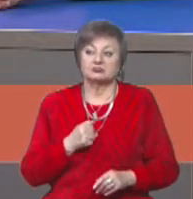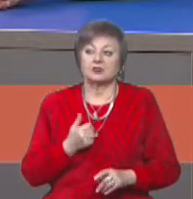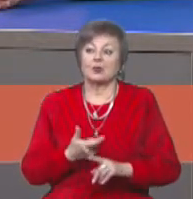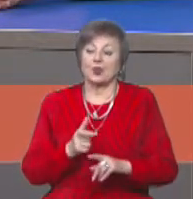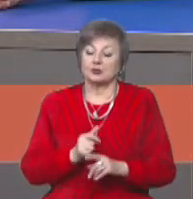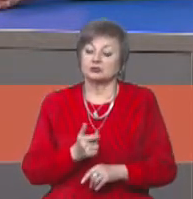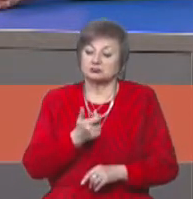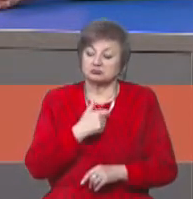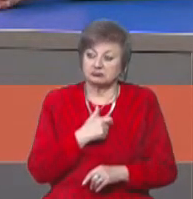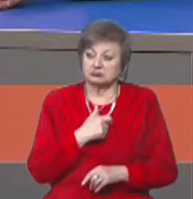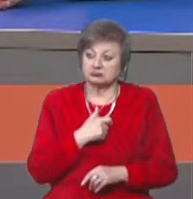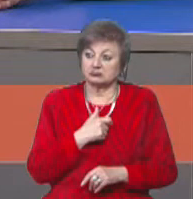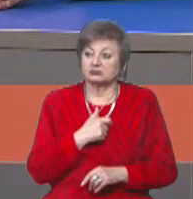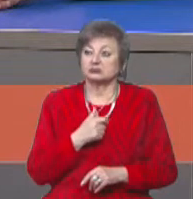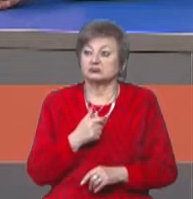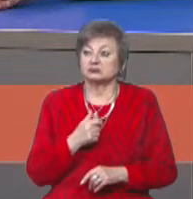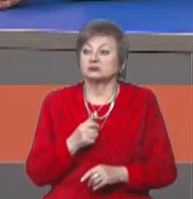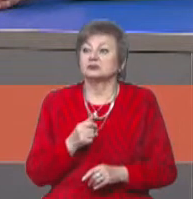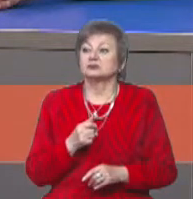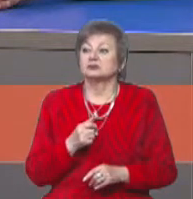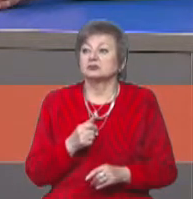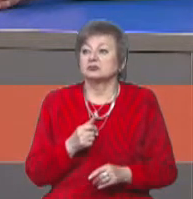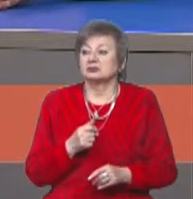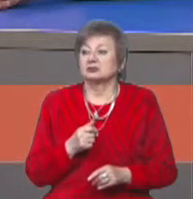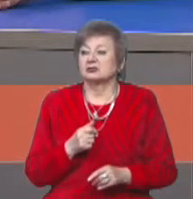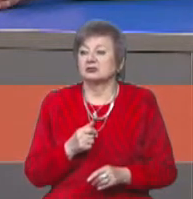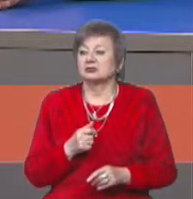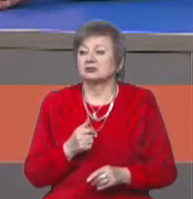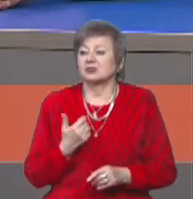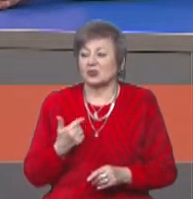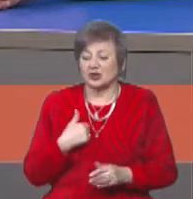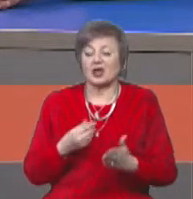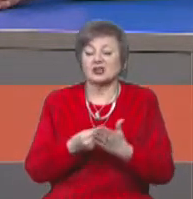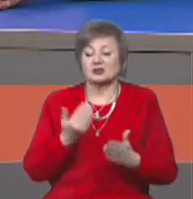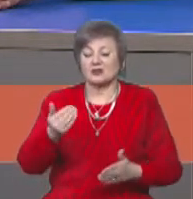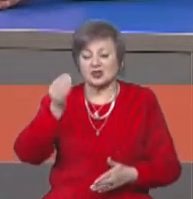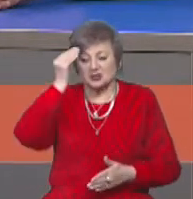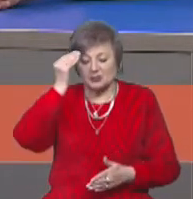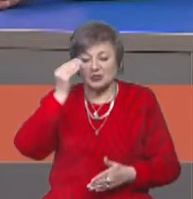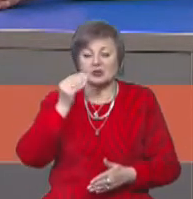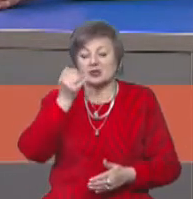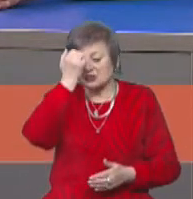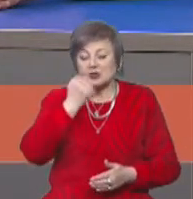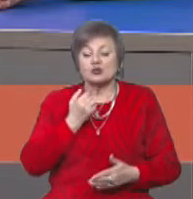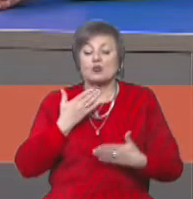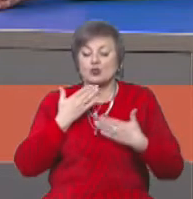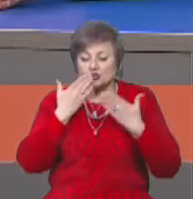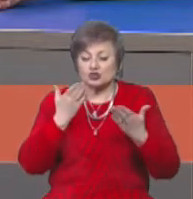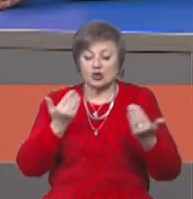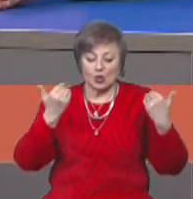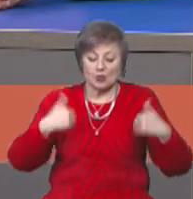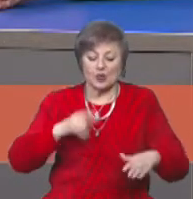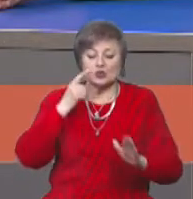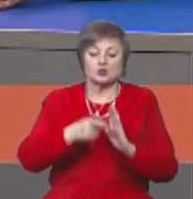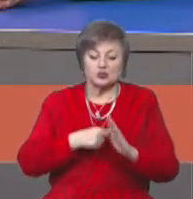Очень лояльно, как истинный психолог. Она мне написала, говорит, я ценю ваше мнение. Спасибо, что вы нас читаете, узнали о нас.